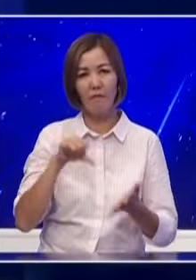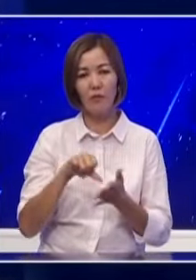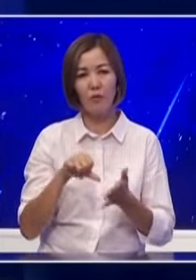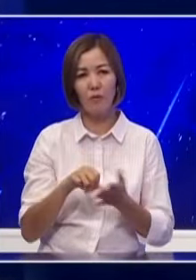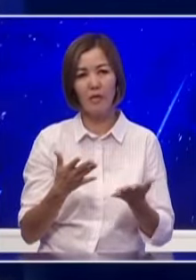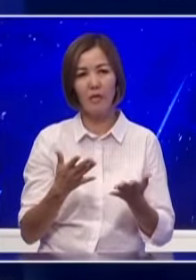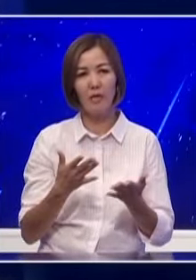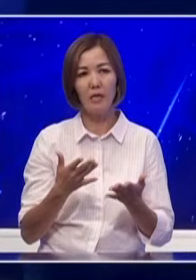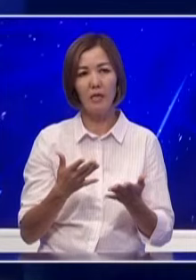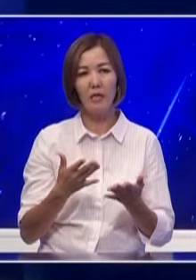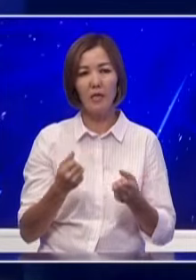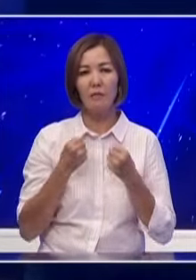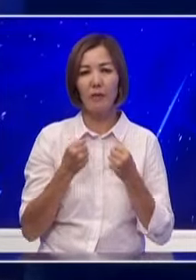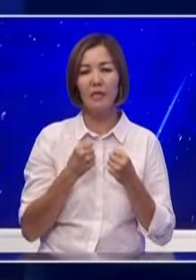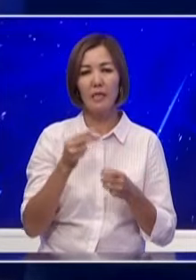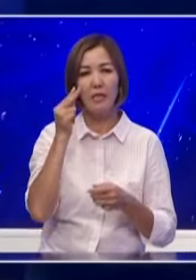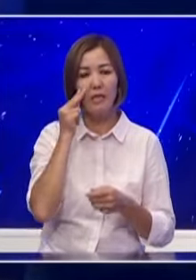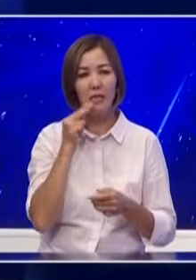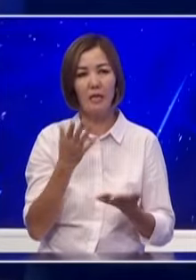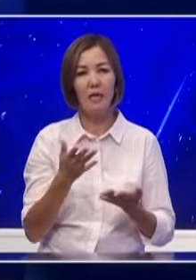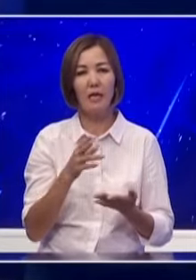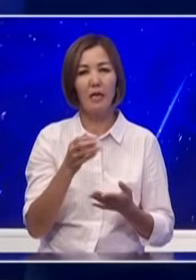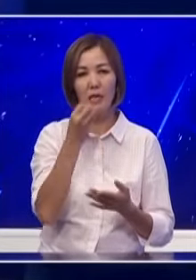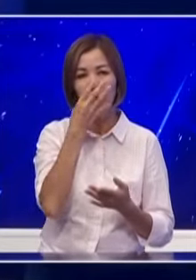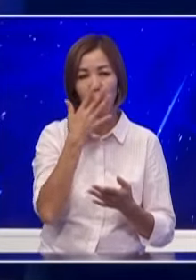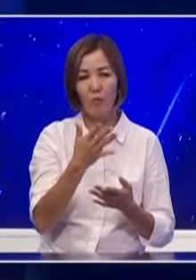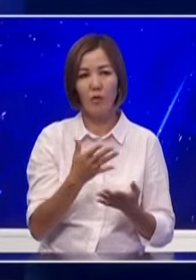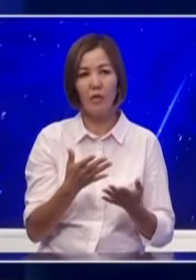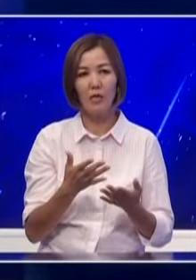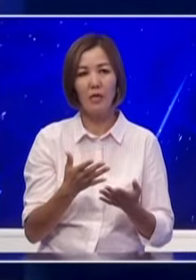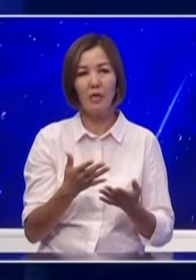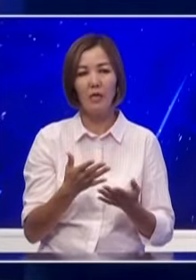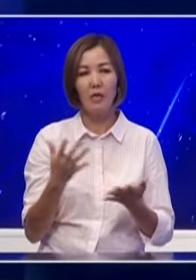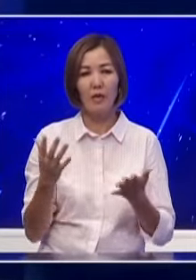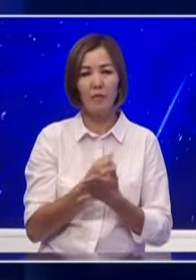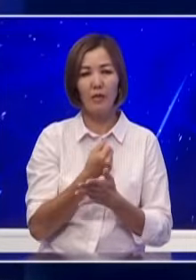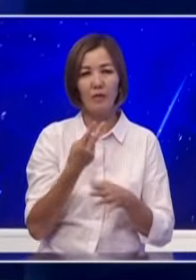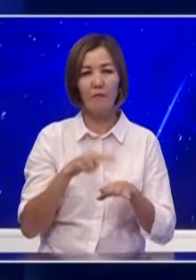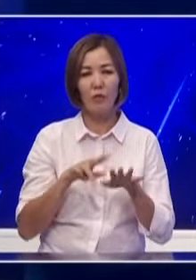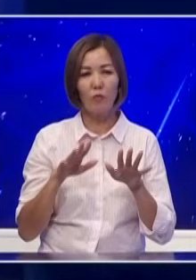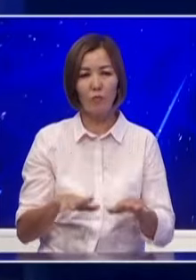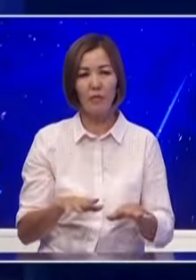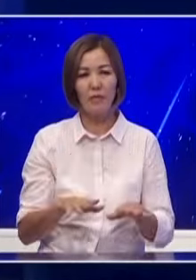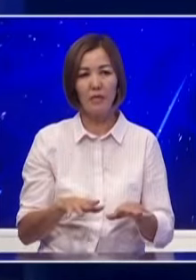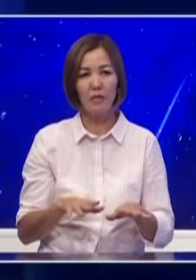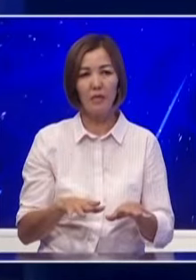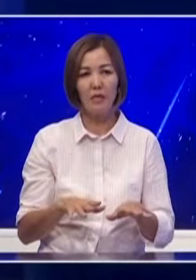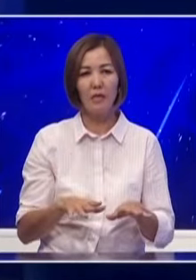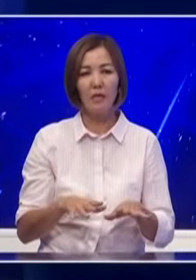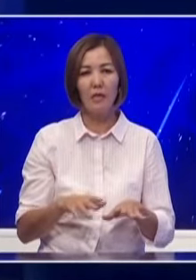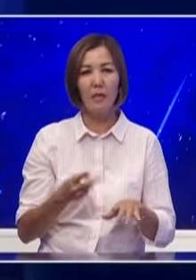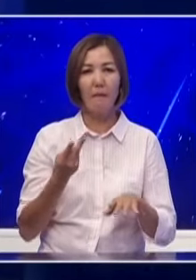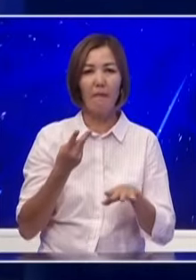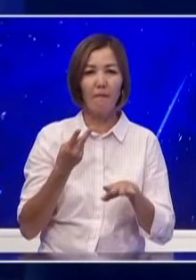тройке призеров также спортсмены из Китая и Японии. Ранее спортсмен стал обладателем второго места в вольных упражнениях и